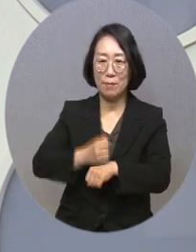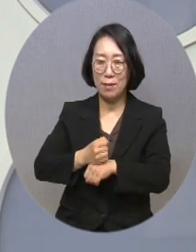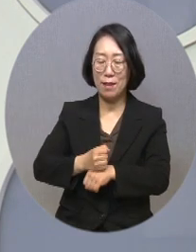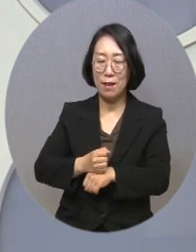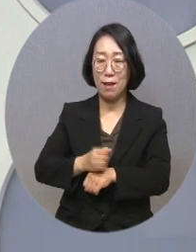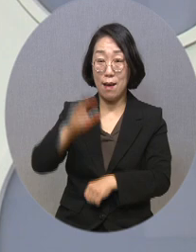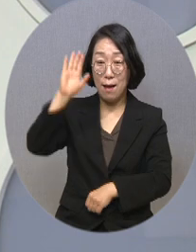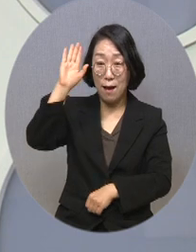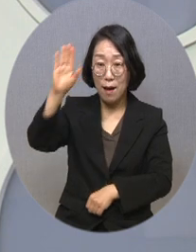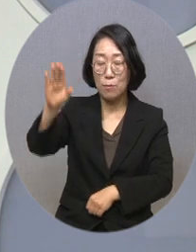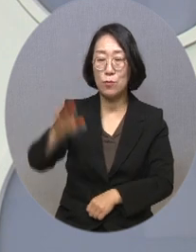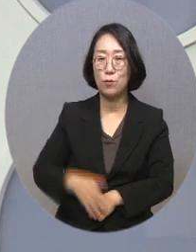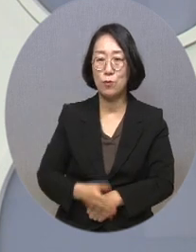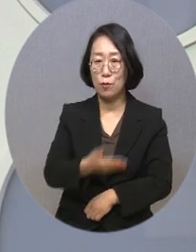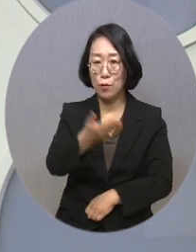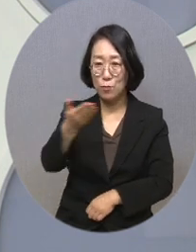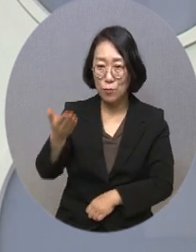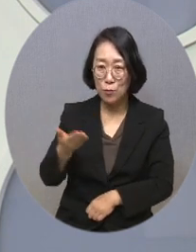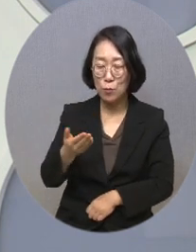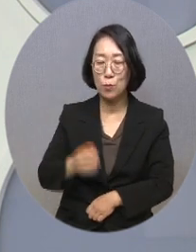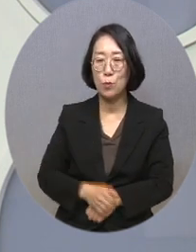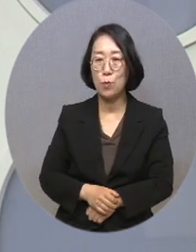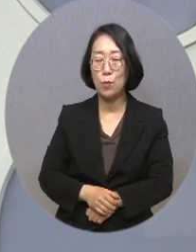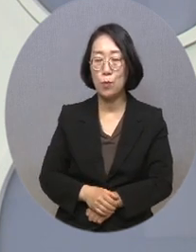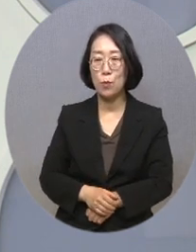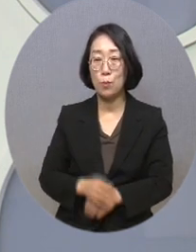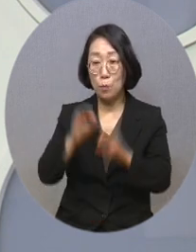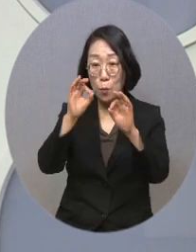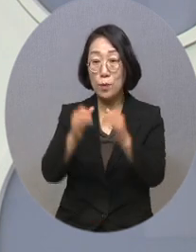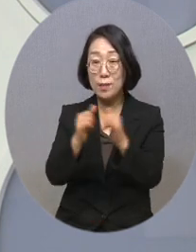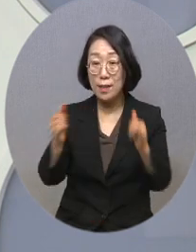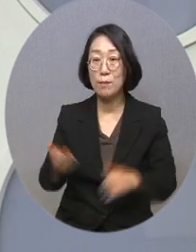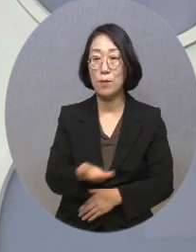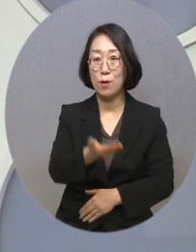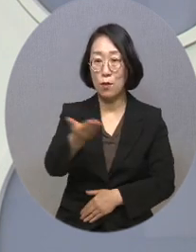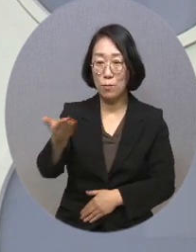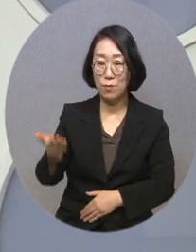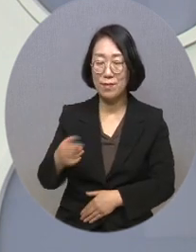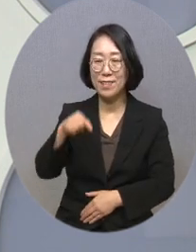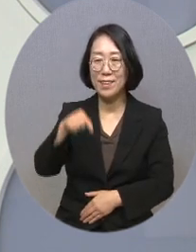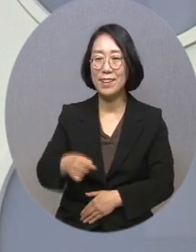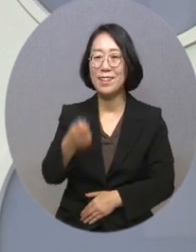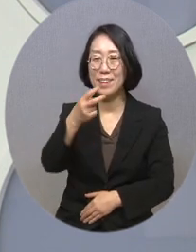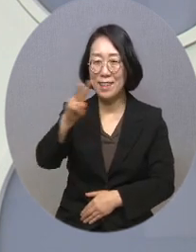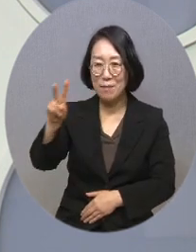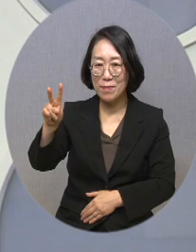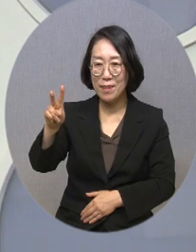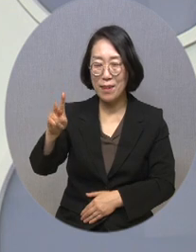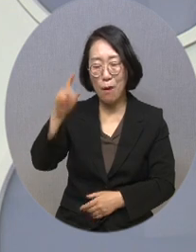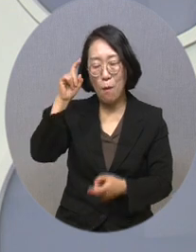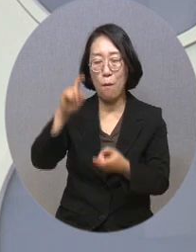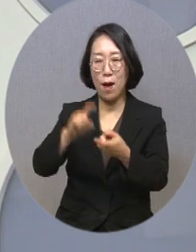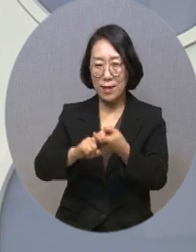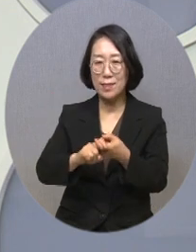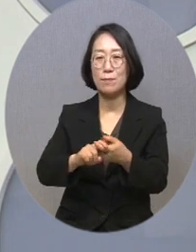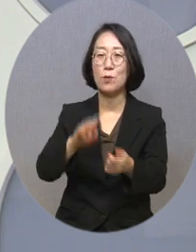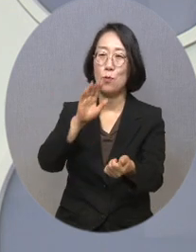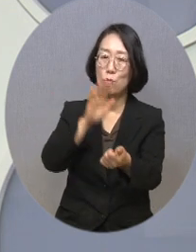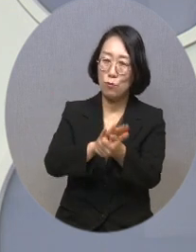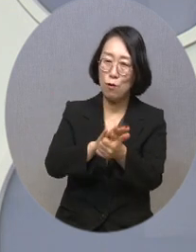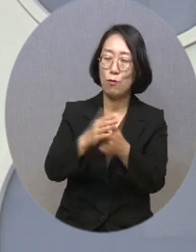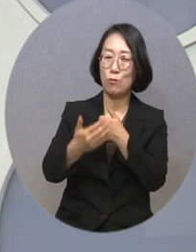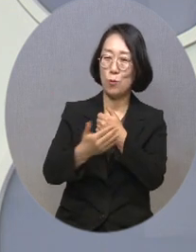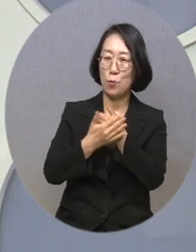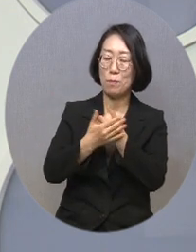앞으로 우리 회원 여러분들과 시청자 여러분들께서는 이 복지TV에 아낌없는 그런 후원,